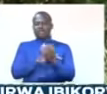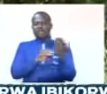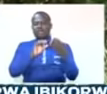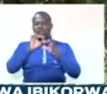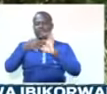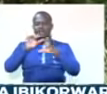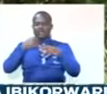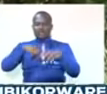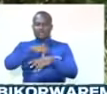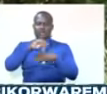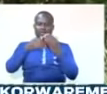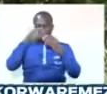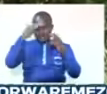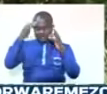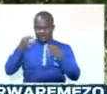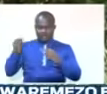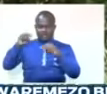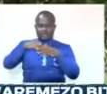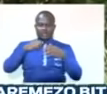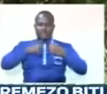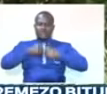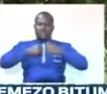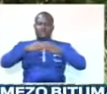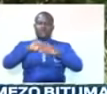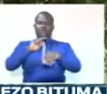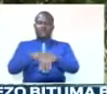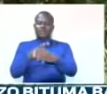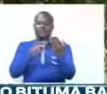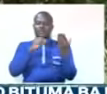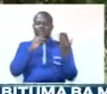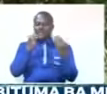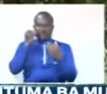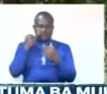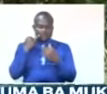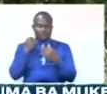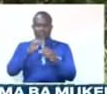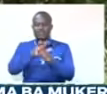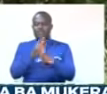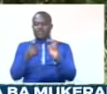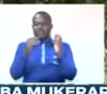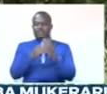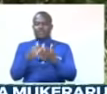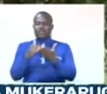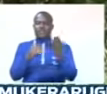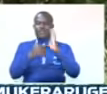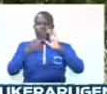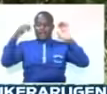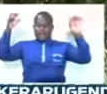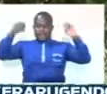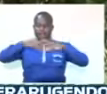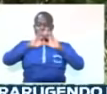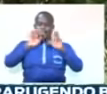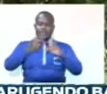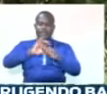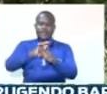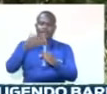abafatanya bikorwa bacu barahisemo kuza mu Rwanda mu bihe bitoroshye bya COVID ariko bigaragara ko COVID